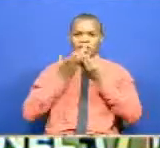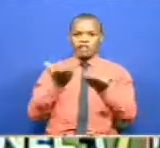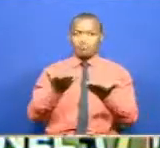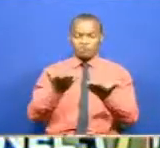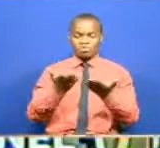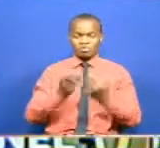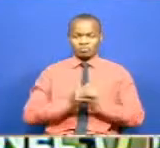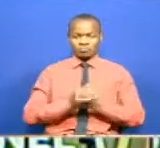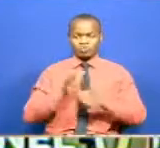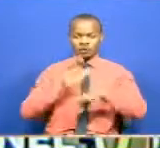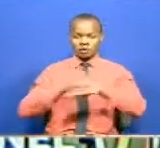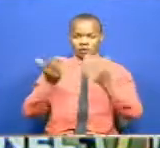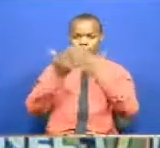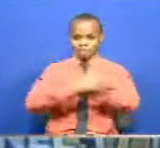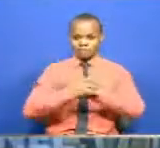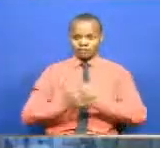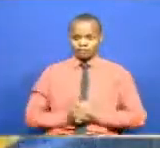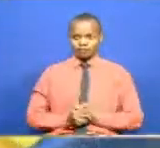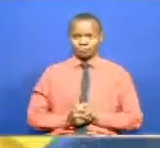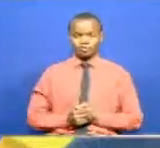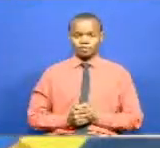hewa. Alamsiki.